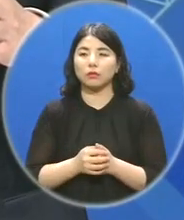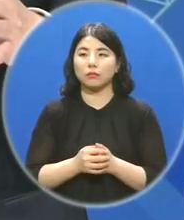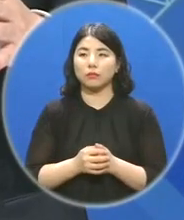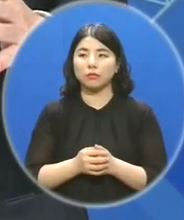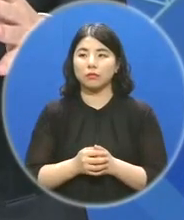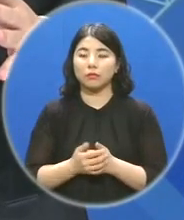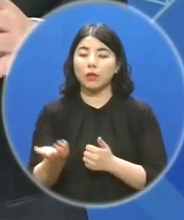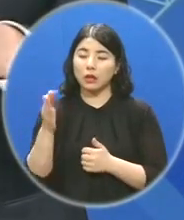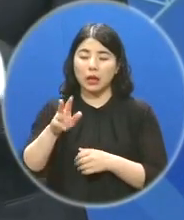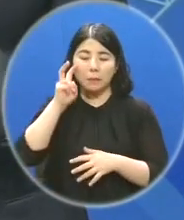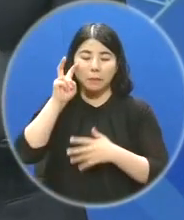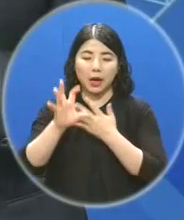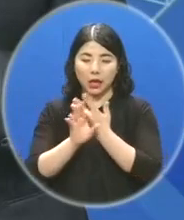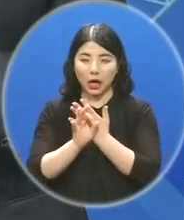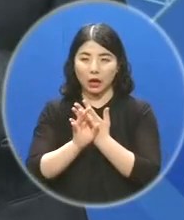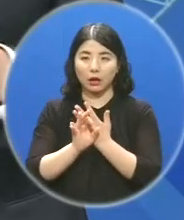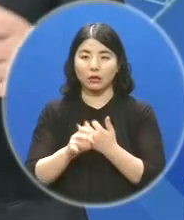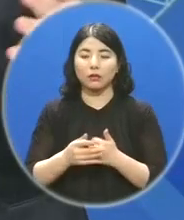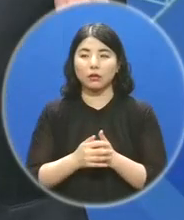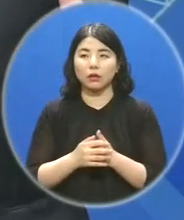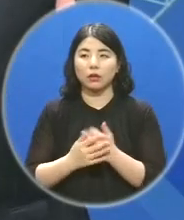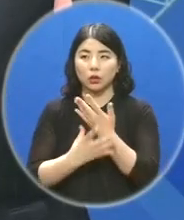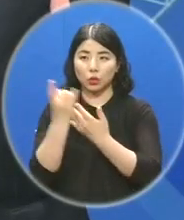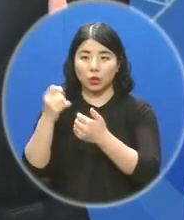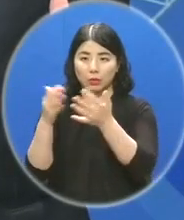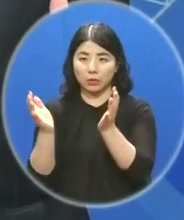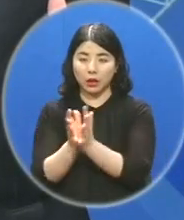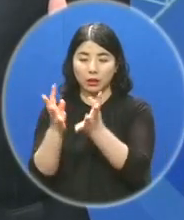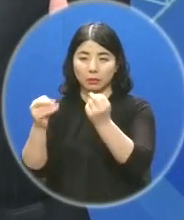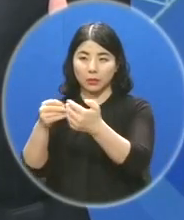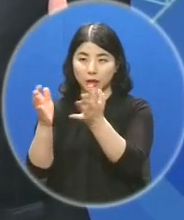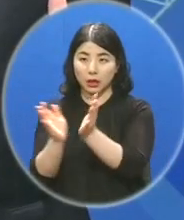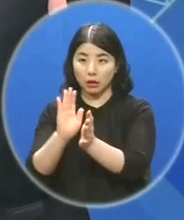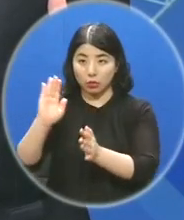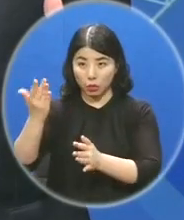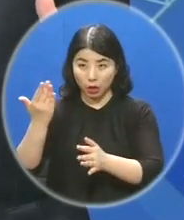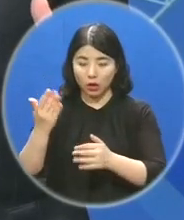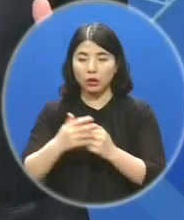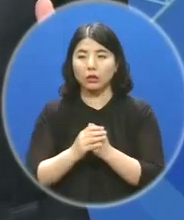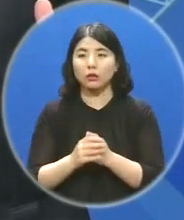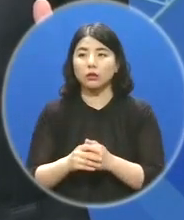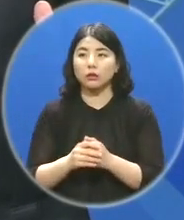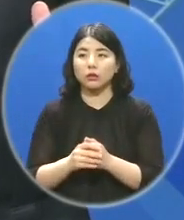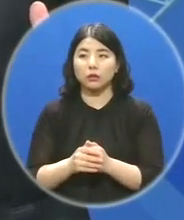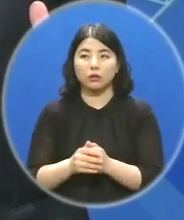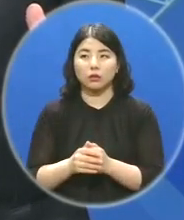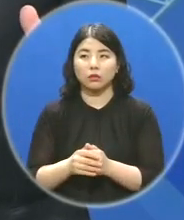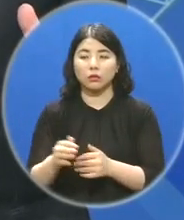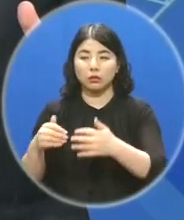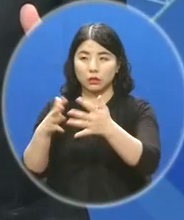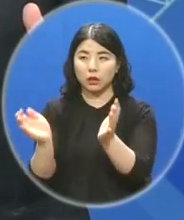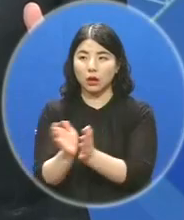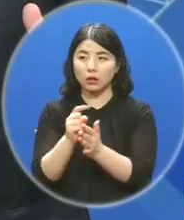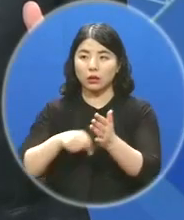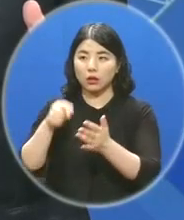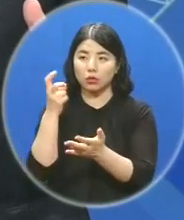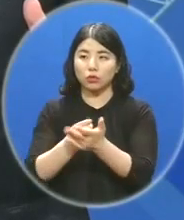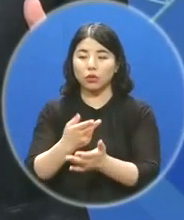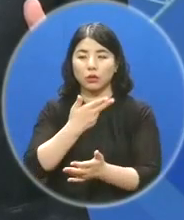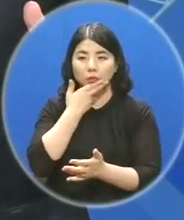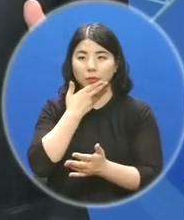그렇죠. 근데 만약에 통합당이 만약에 다수당이 됐다. 통합당은 지금 그런 당내 규칙을 갖고 있지 않단